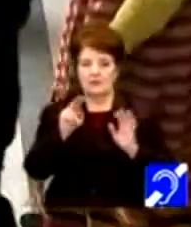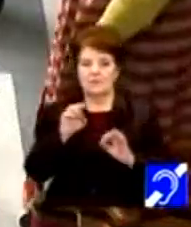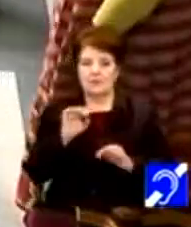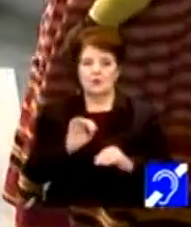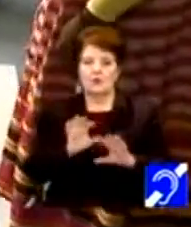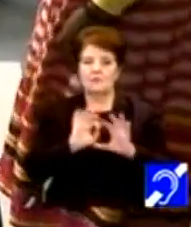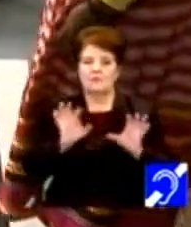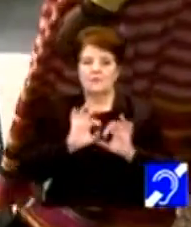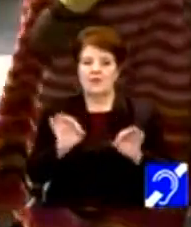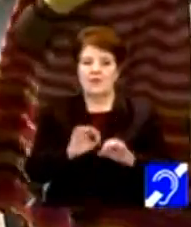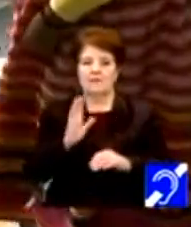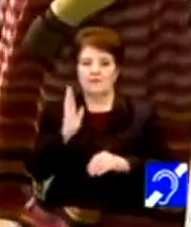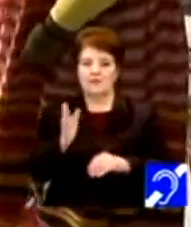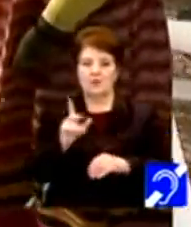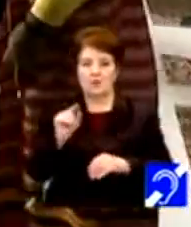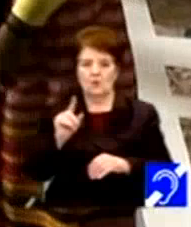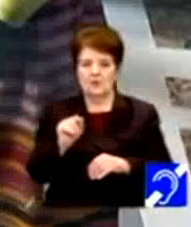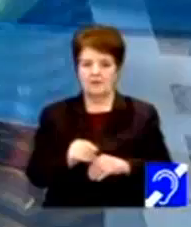lumii mesajul papal de Crăciun.